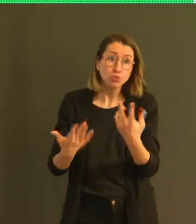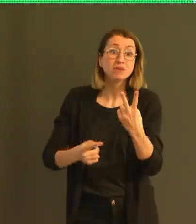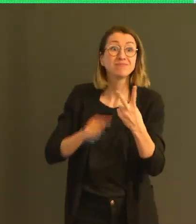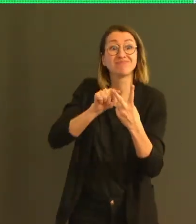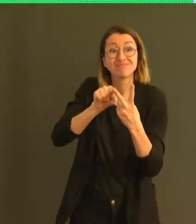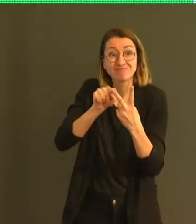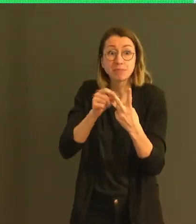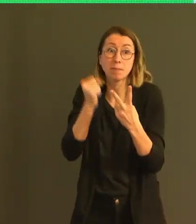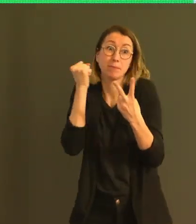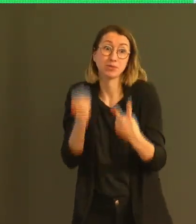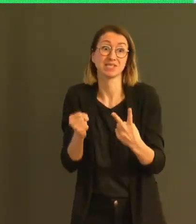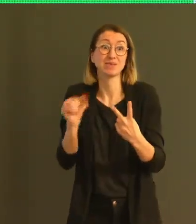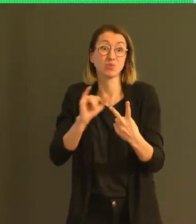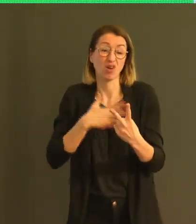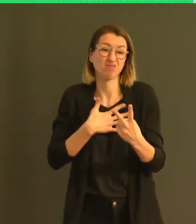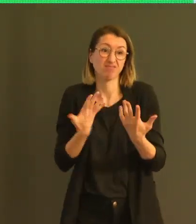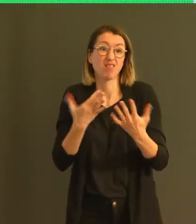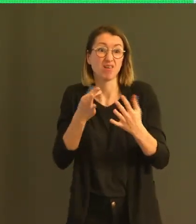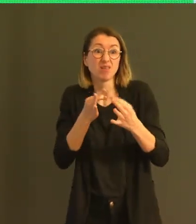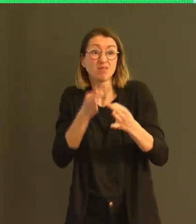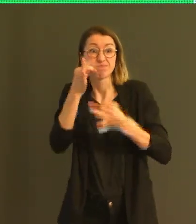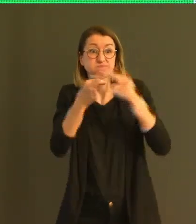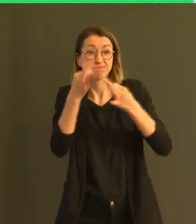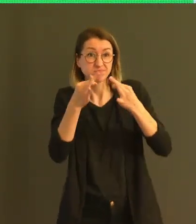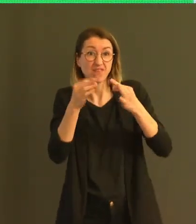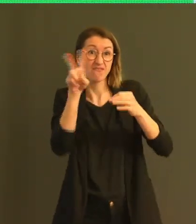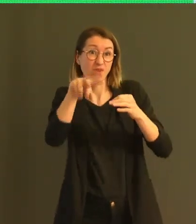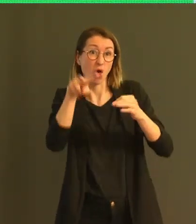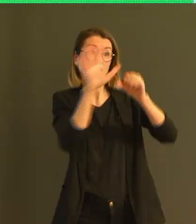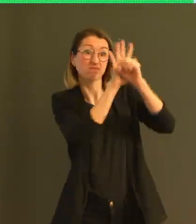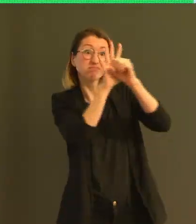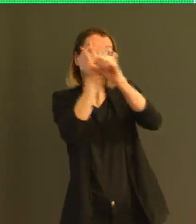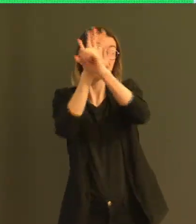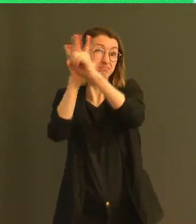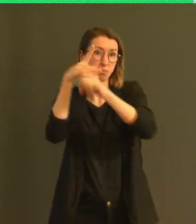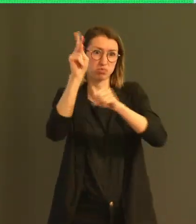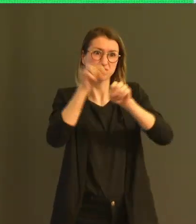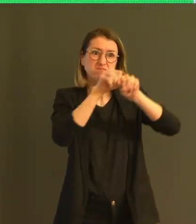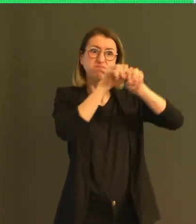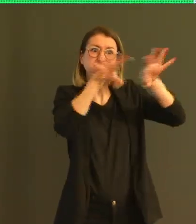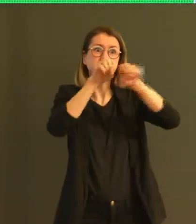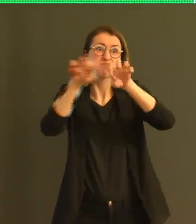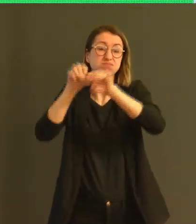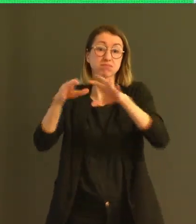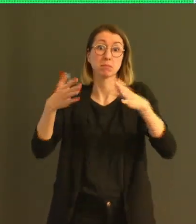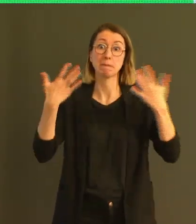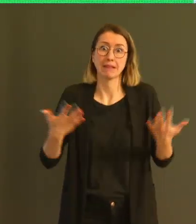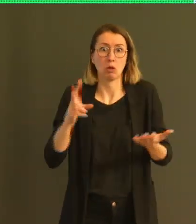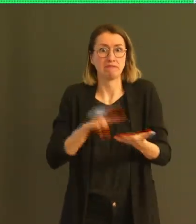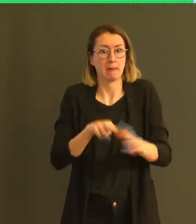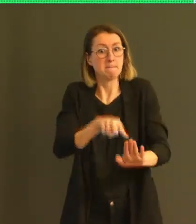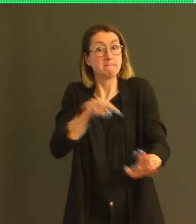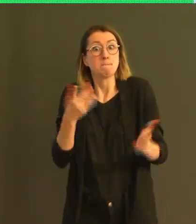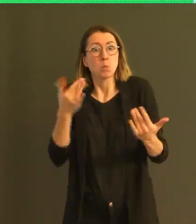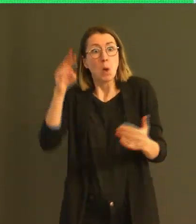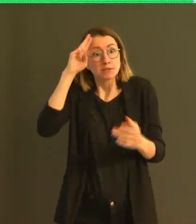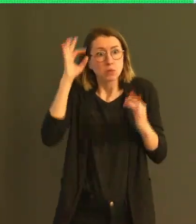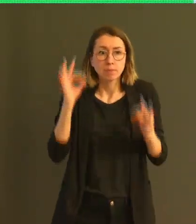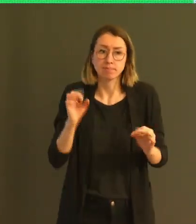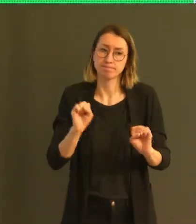éventuellement plus et ceux ci restent encore à confirmer et à affiner dans les jours qui viennent